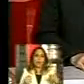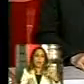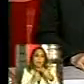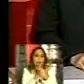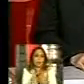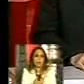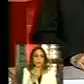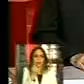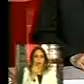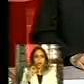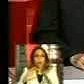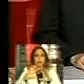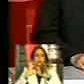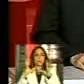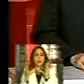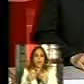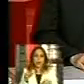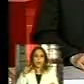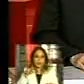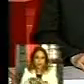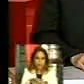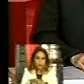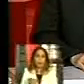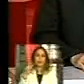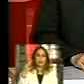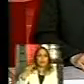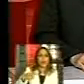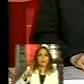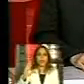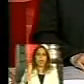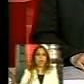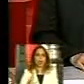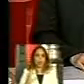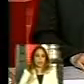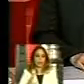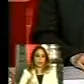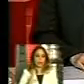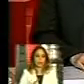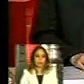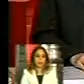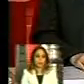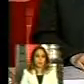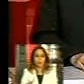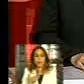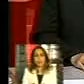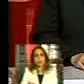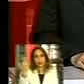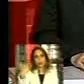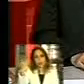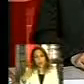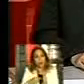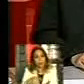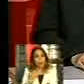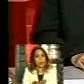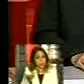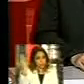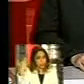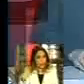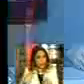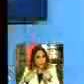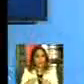בסך הכל, ההתערבות היא הרבה יותר אלגנטית מאשר ההצעות קודמות. הייתה הצעה קודמת של חברת